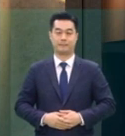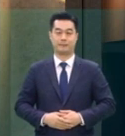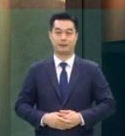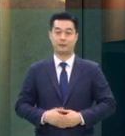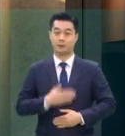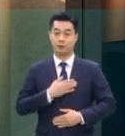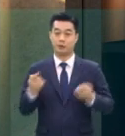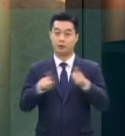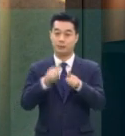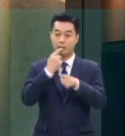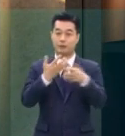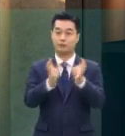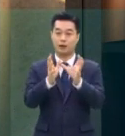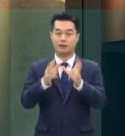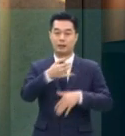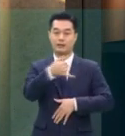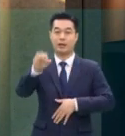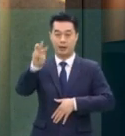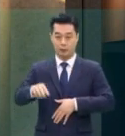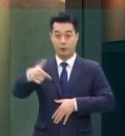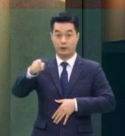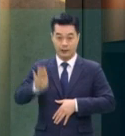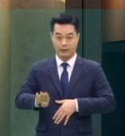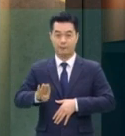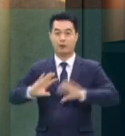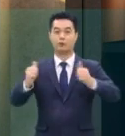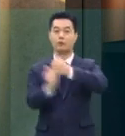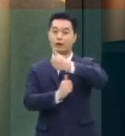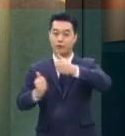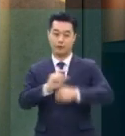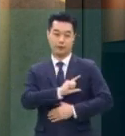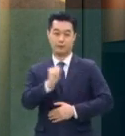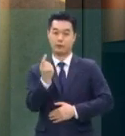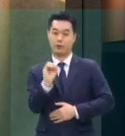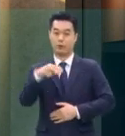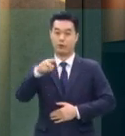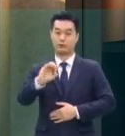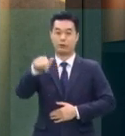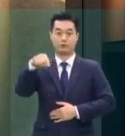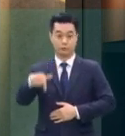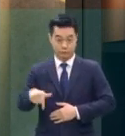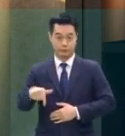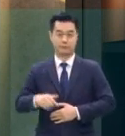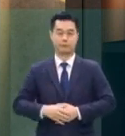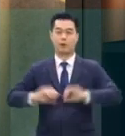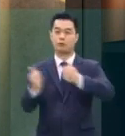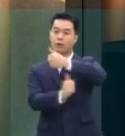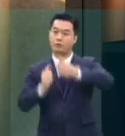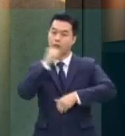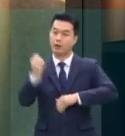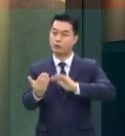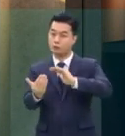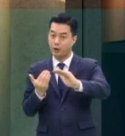저는 더불어 민주당 세종시가 국회의원 홍성국 입니다 국회의원이 되기 전에는 민간